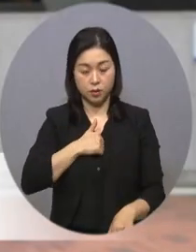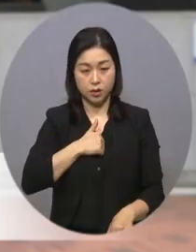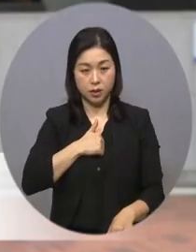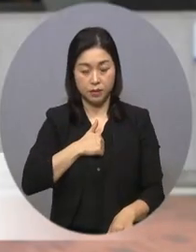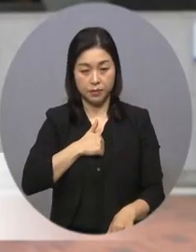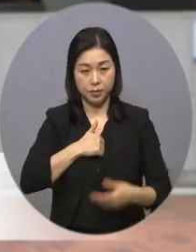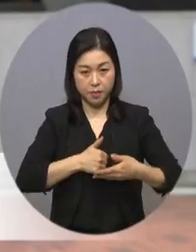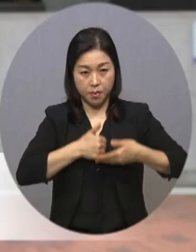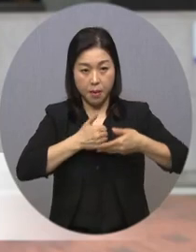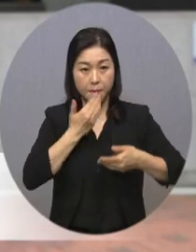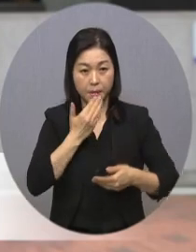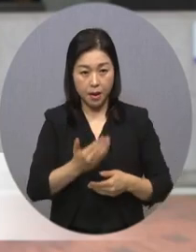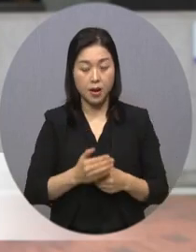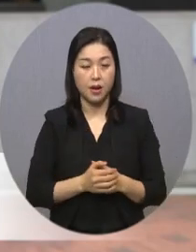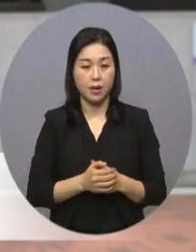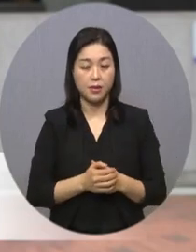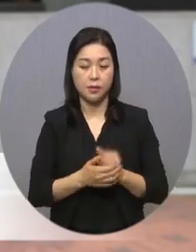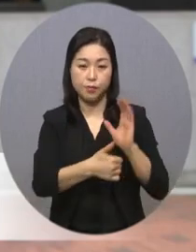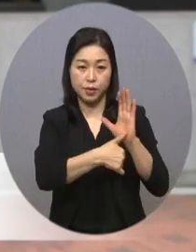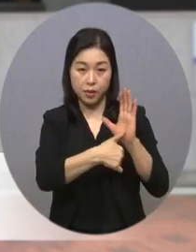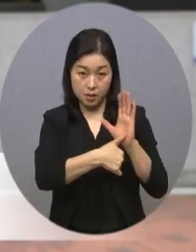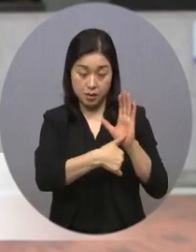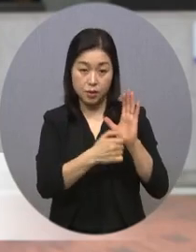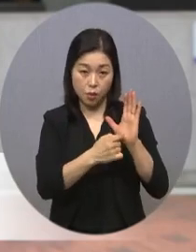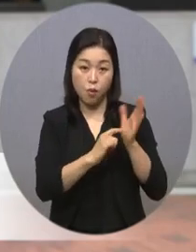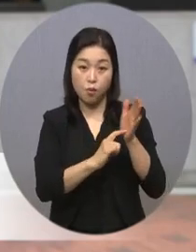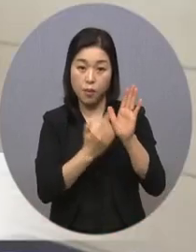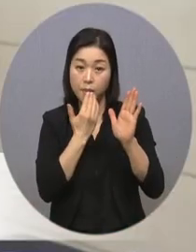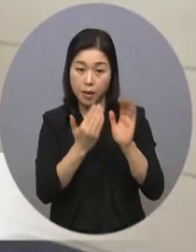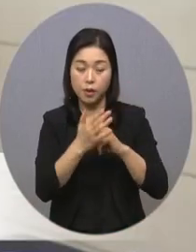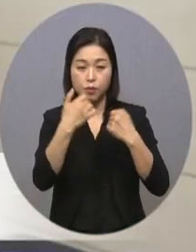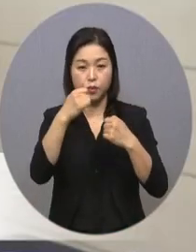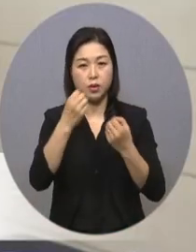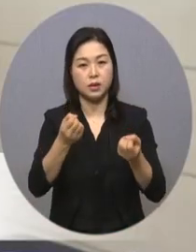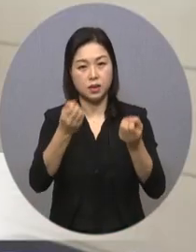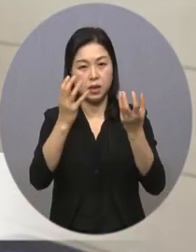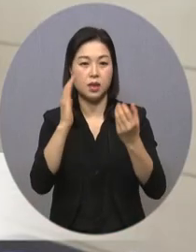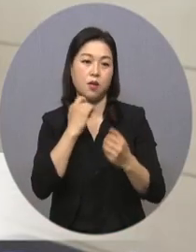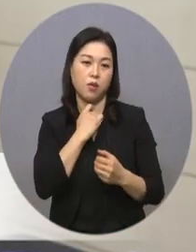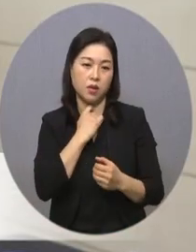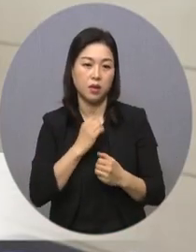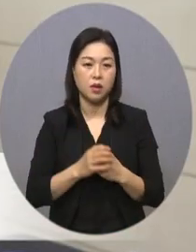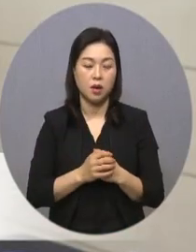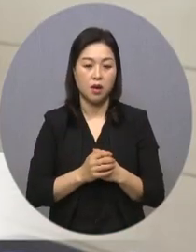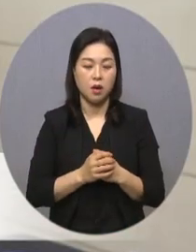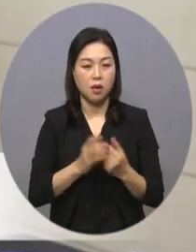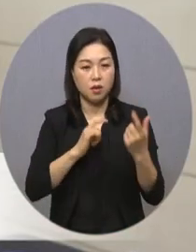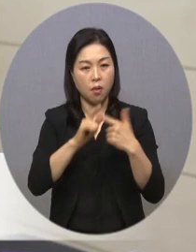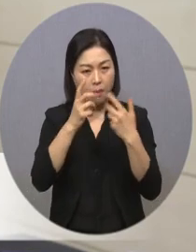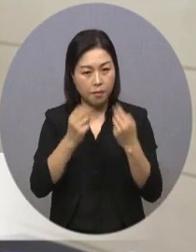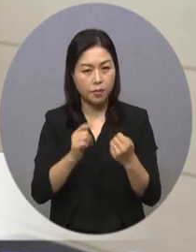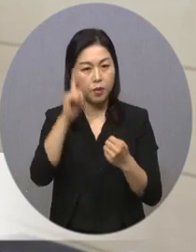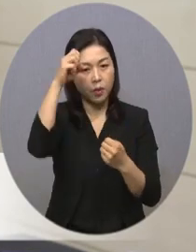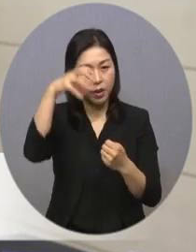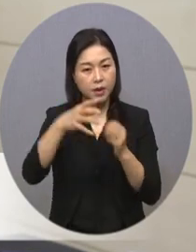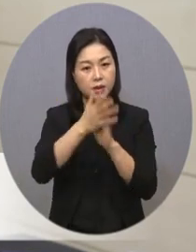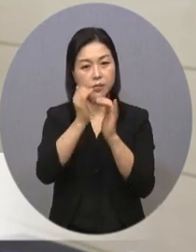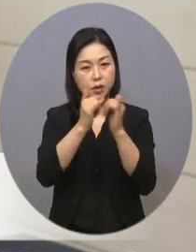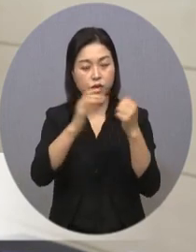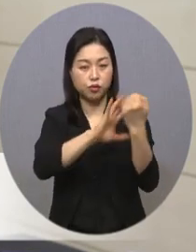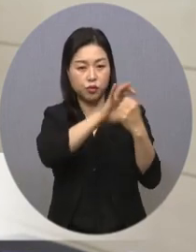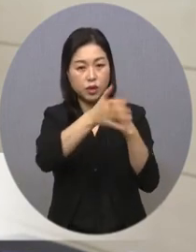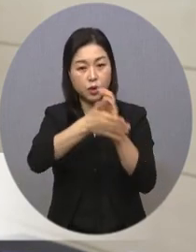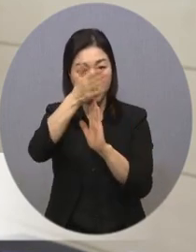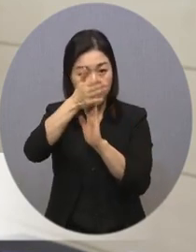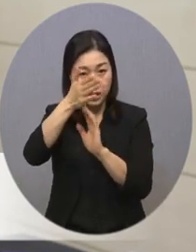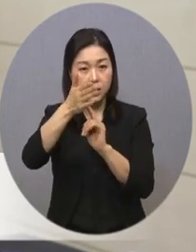자긍심을 높일 수 있는 브랜드가 될 수 있는 무용제가 되기를 바라고요. 더 많은 고양 시민들이 국제도시로서의 그